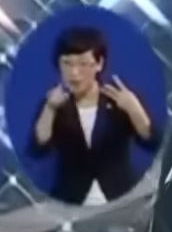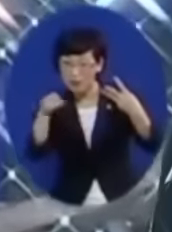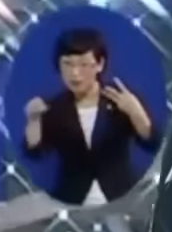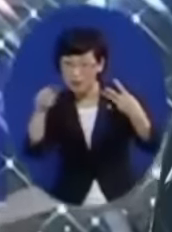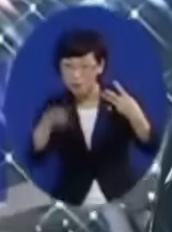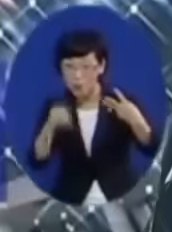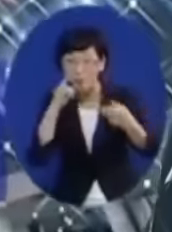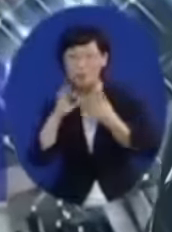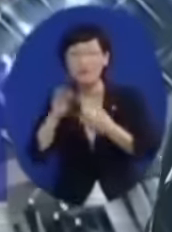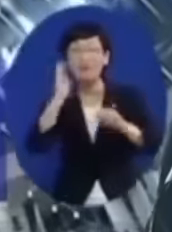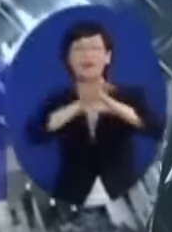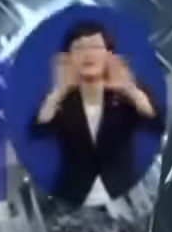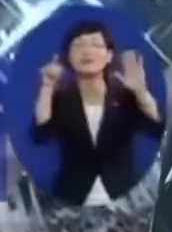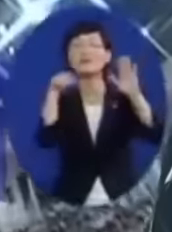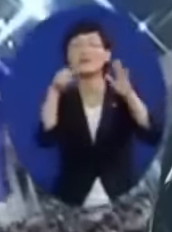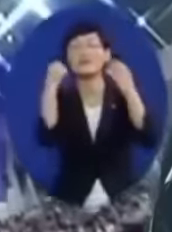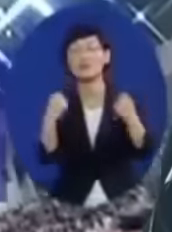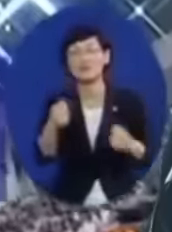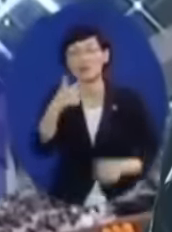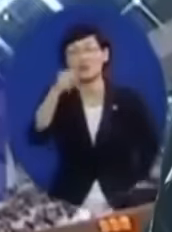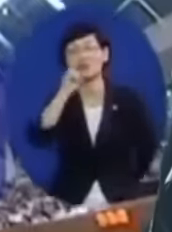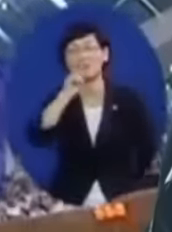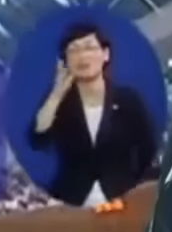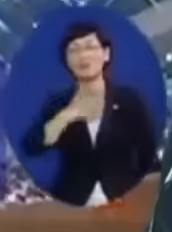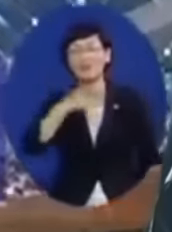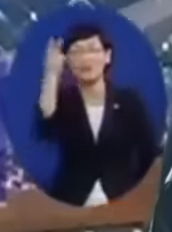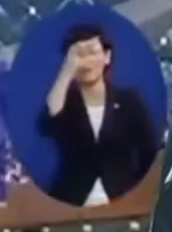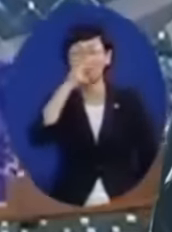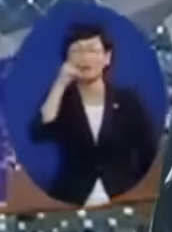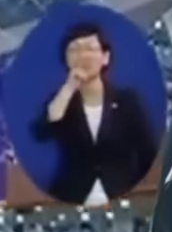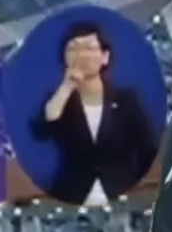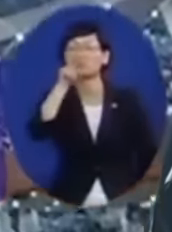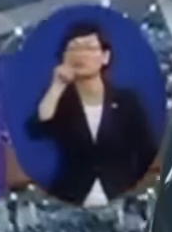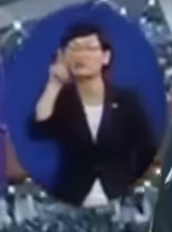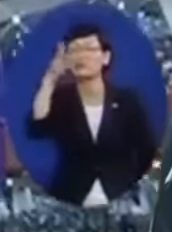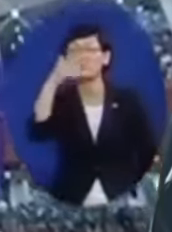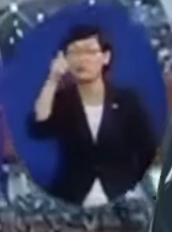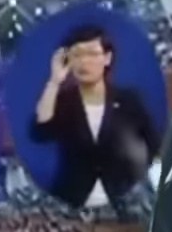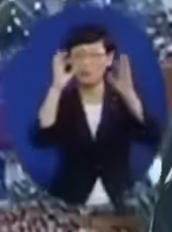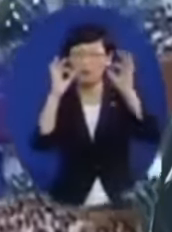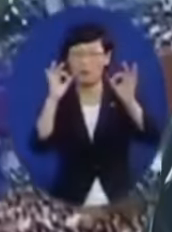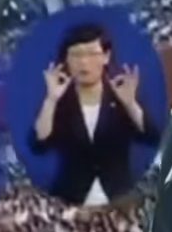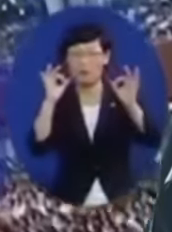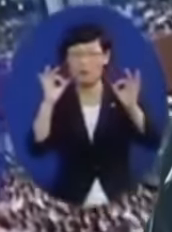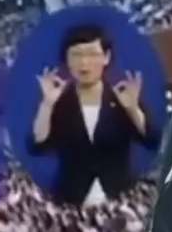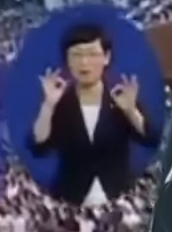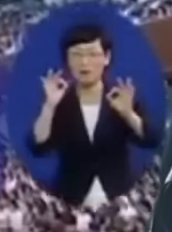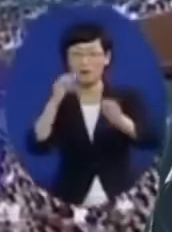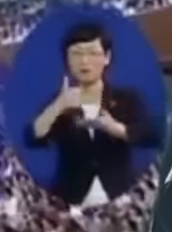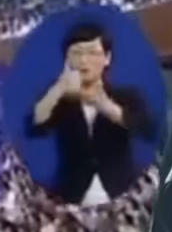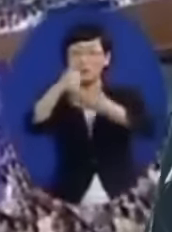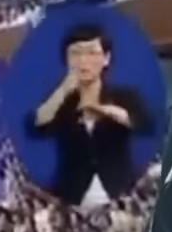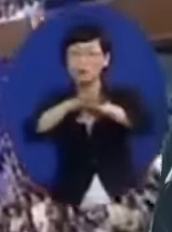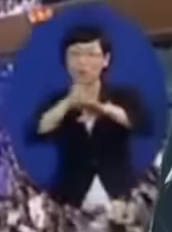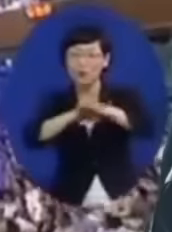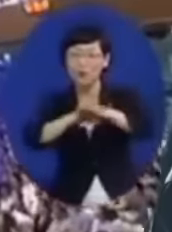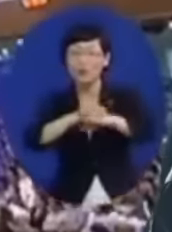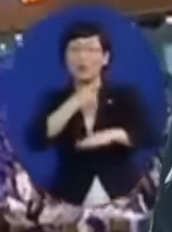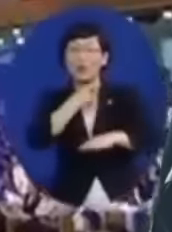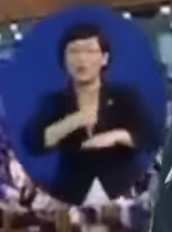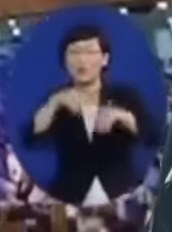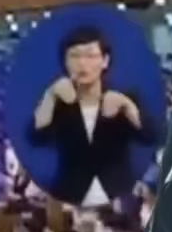하늘에 계시는 주여 내가 눈을 들어 주께 향하나이다. 상전의 손을 바라보는 종들의